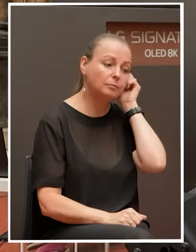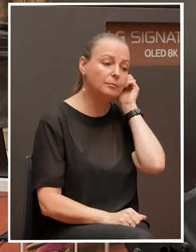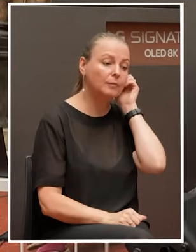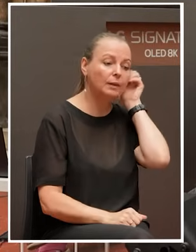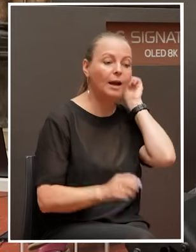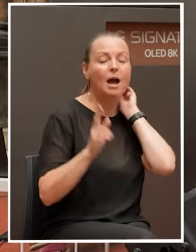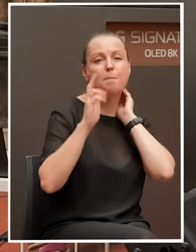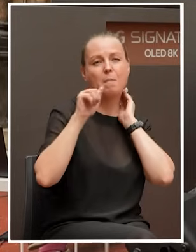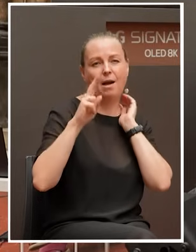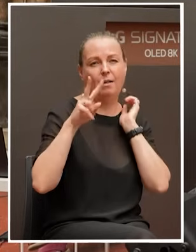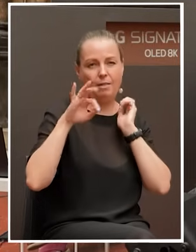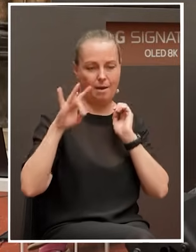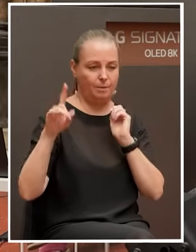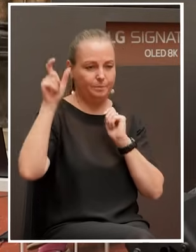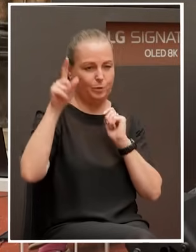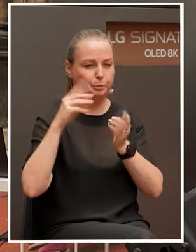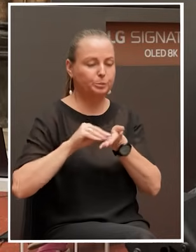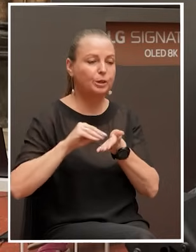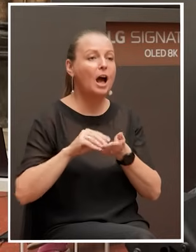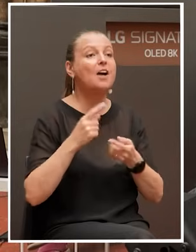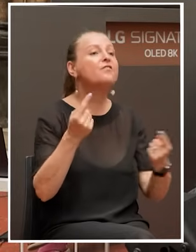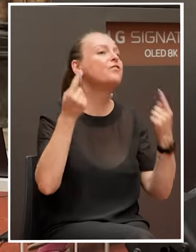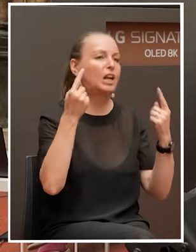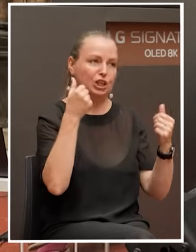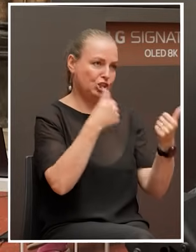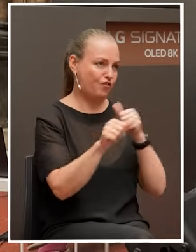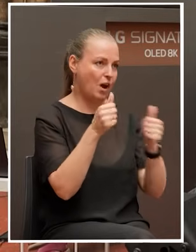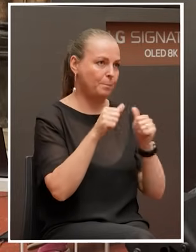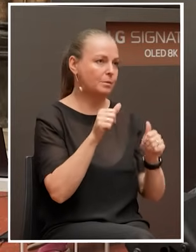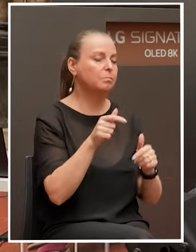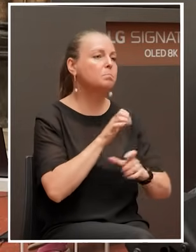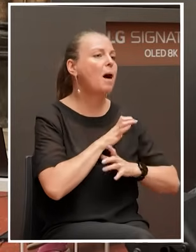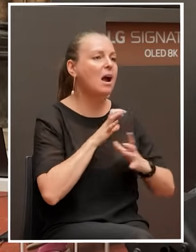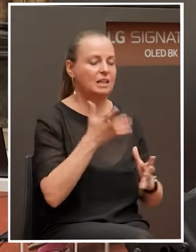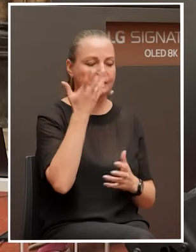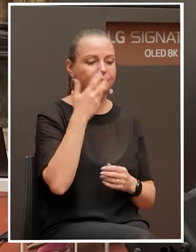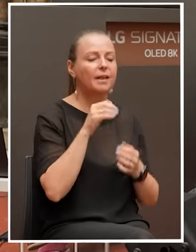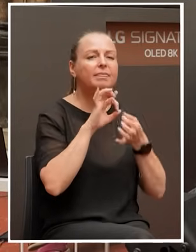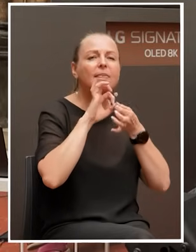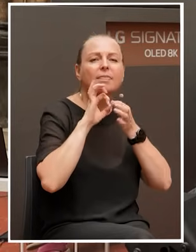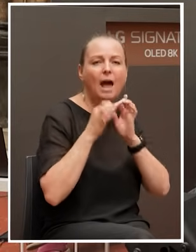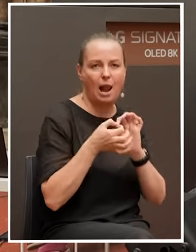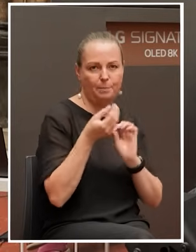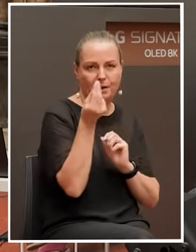Камиль Маклер – великий живописец, сочетающий невероятно богатый цвет с детальным рисунком.